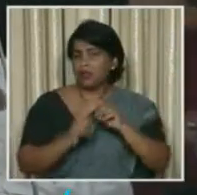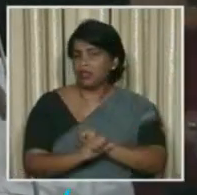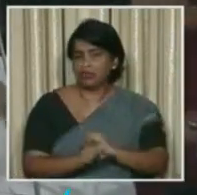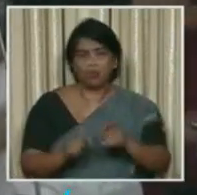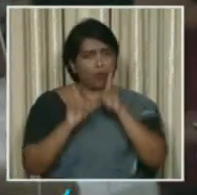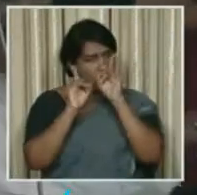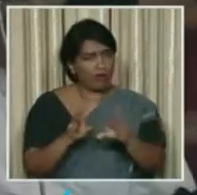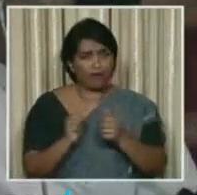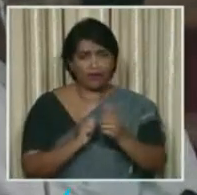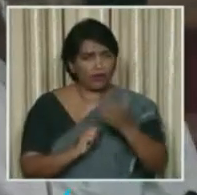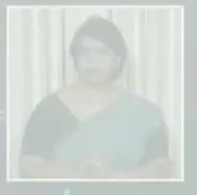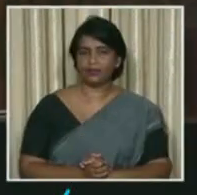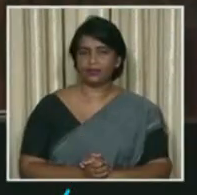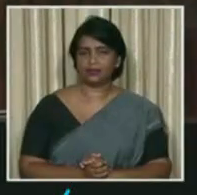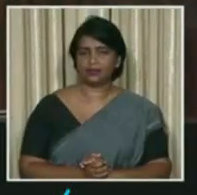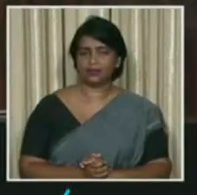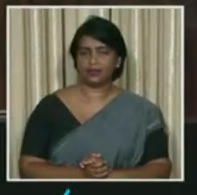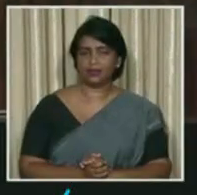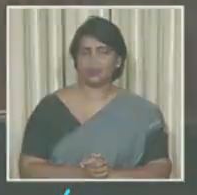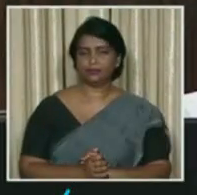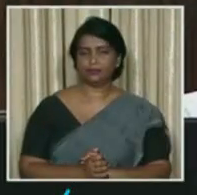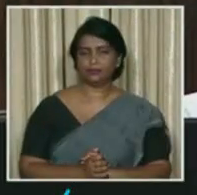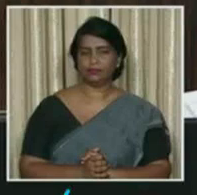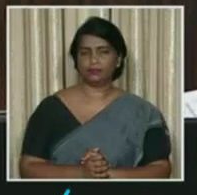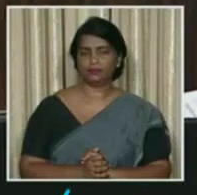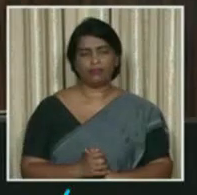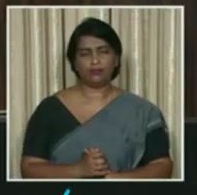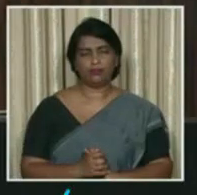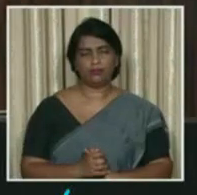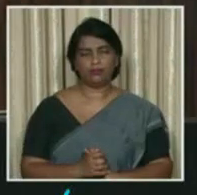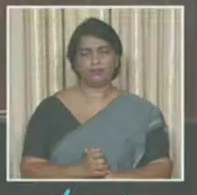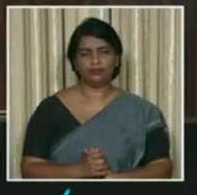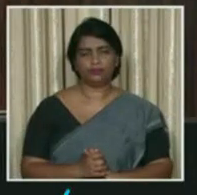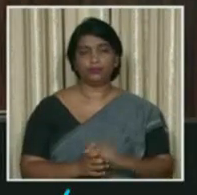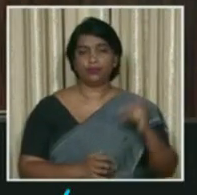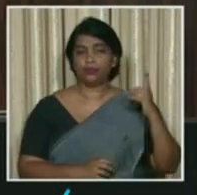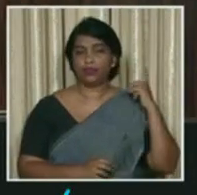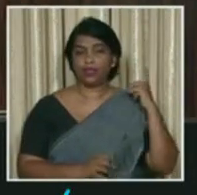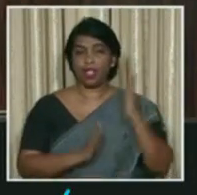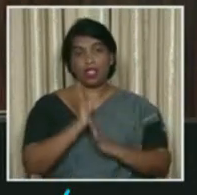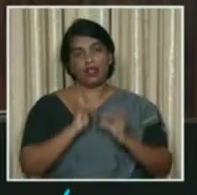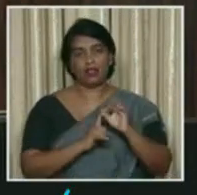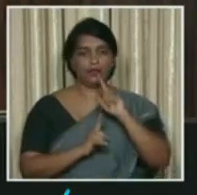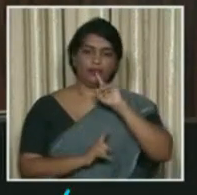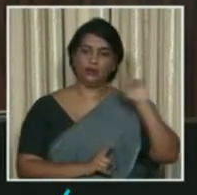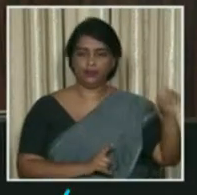කරන්න පුළුවන්ද රටේ නීතිය මොකද දැන් ඔබතුමාගේ මතය දුන්නා අපි ඒක ආරක්ෂක ඇමතුමාට